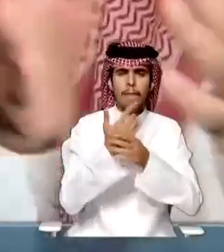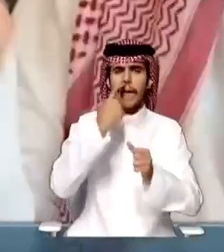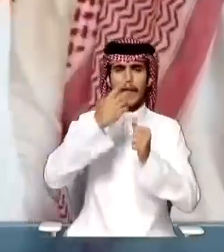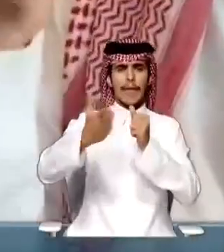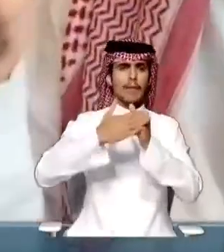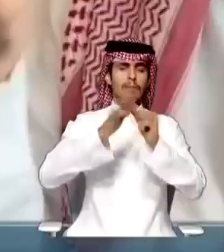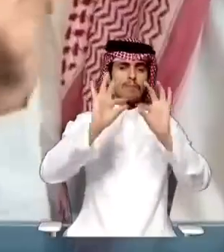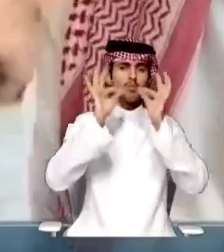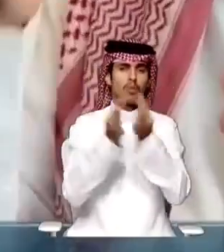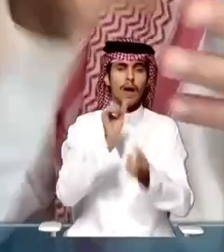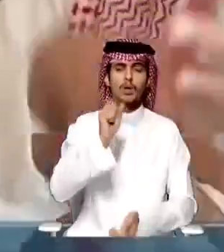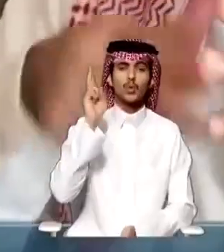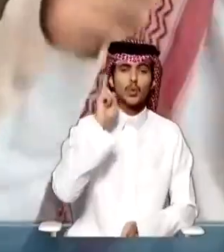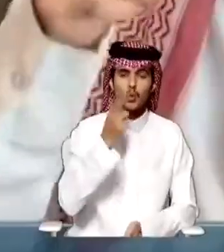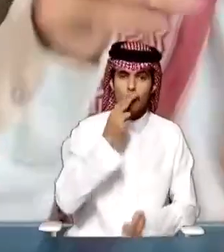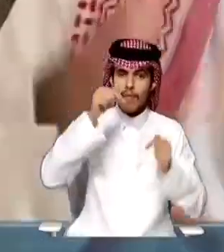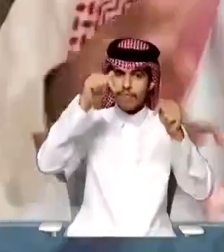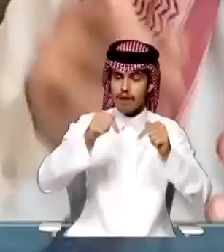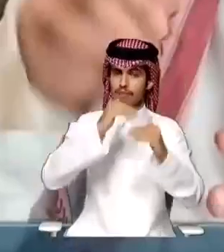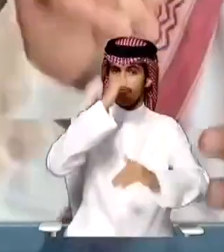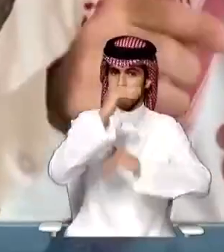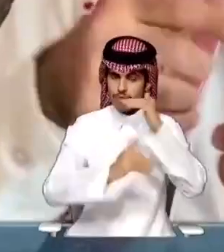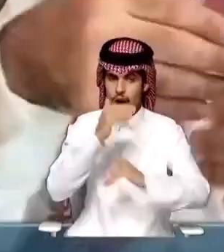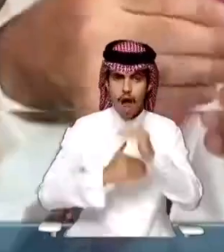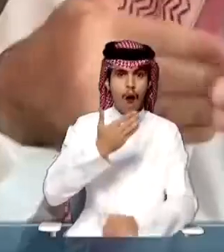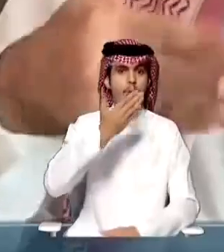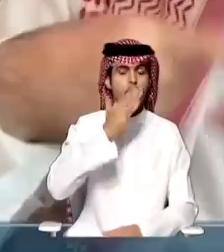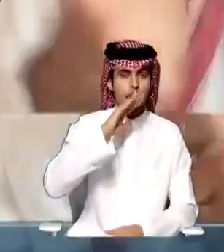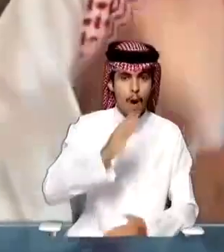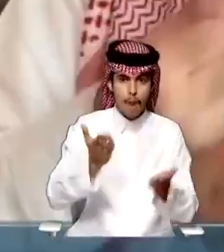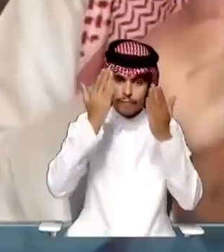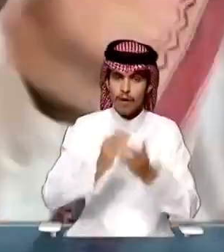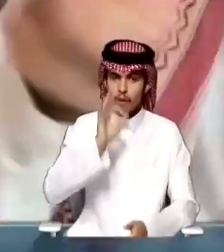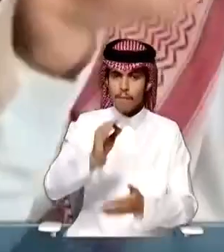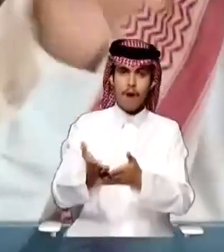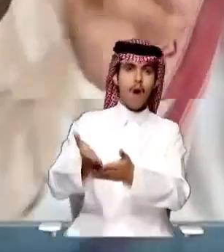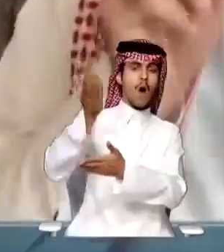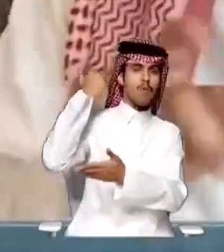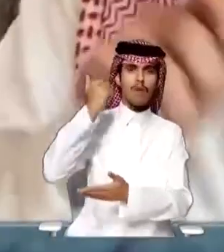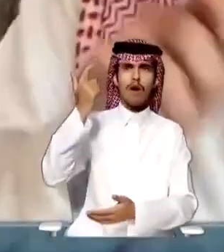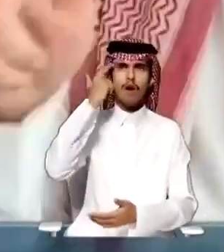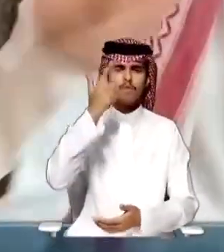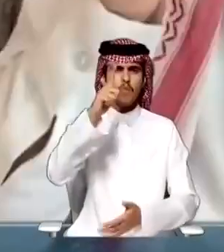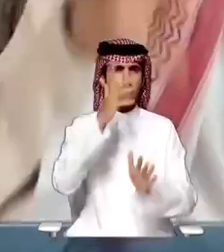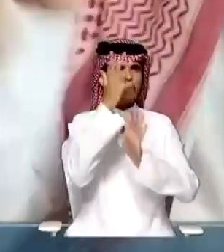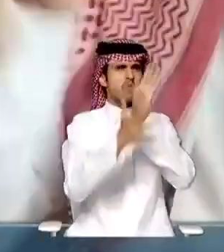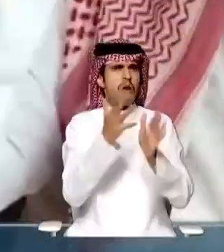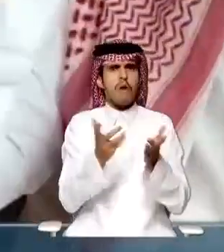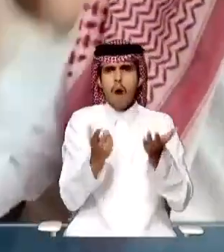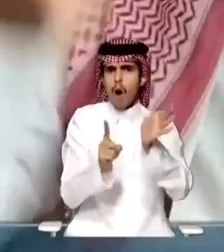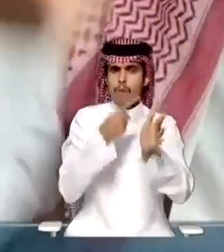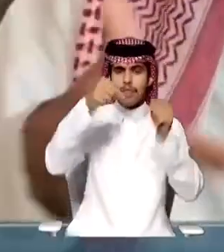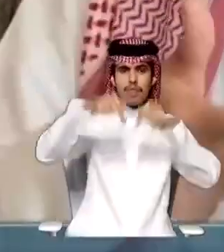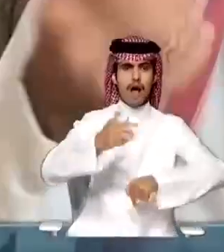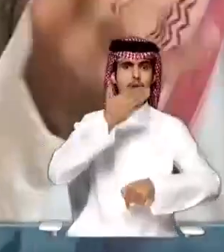العربيه السعوديه الحمد لله الان في تحسن في تطور كان في الماضي لم يعترف بلغه الاشاره الان الحمد لله تم الاعتراف بلغه